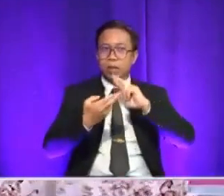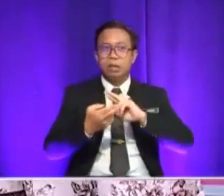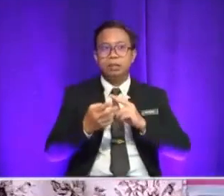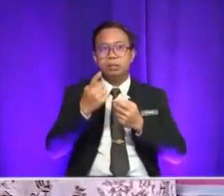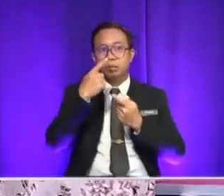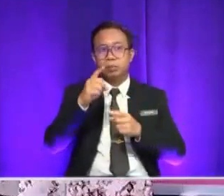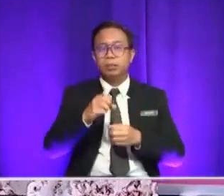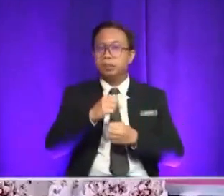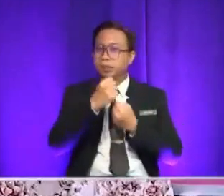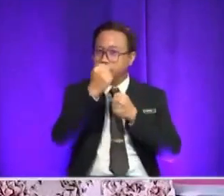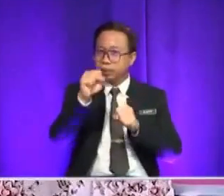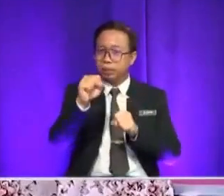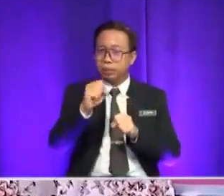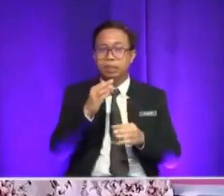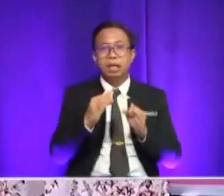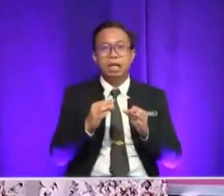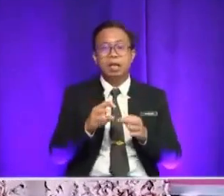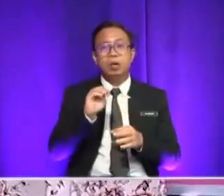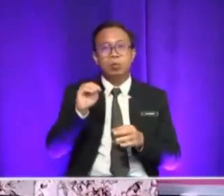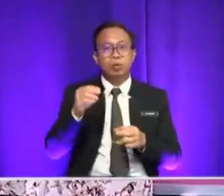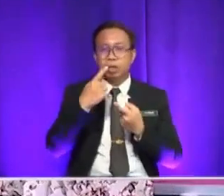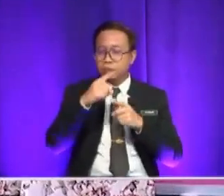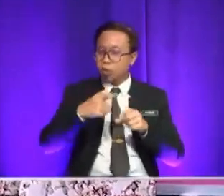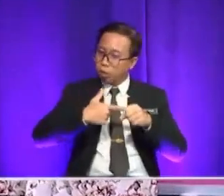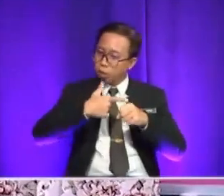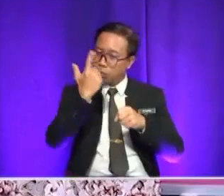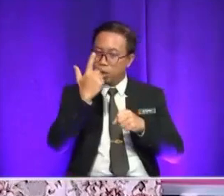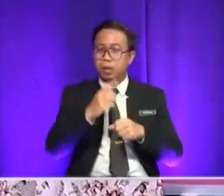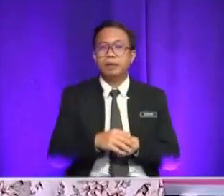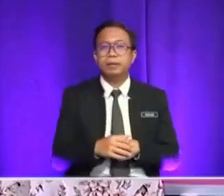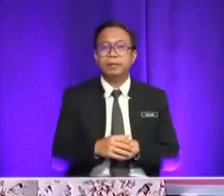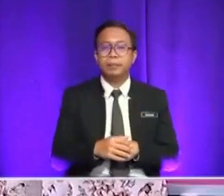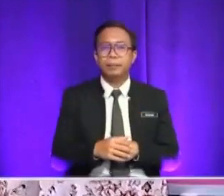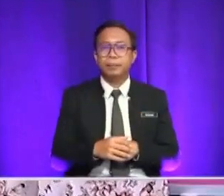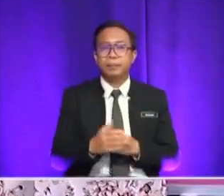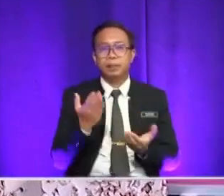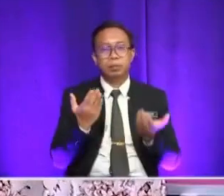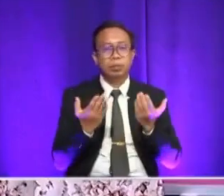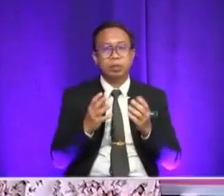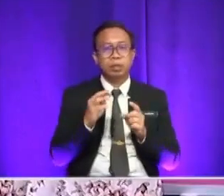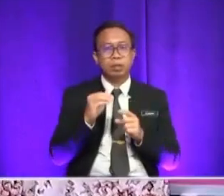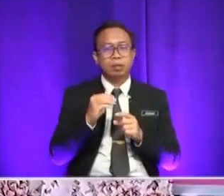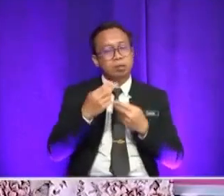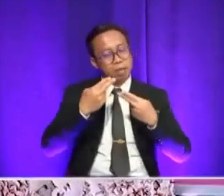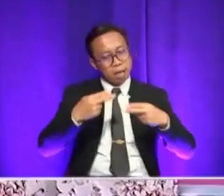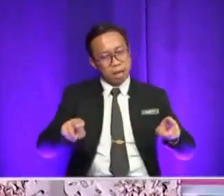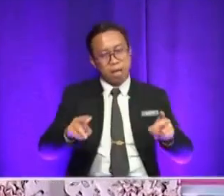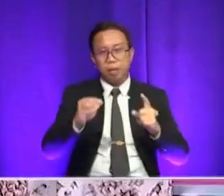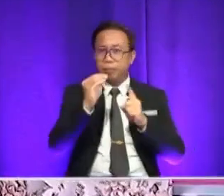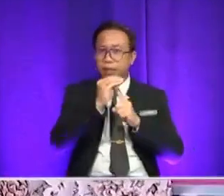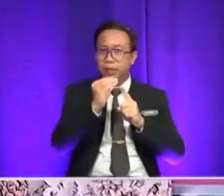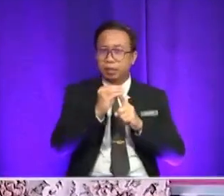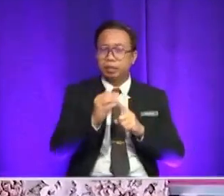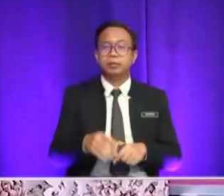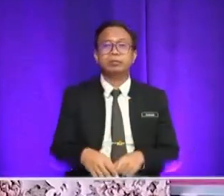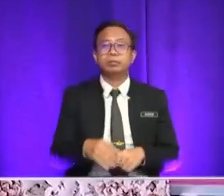disediakan. Jadi jika murid menjawab di luar kawasan, itu maknanya mungkin murid akan kehilangan markah. Sayanglah